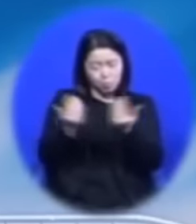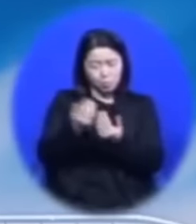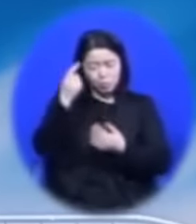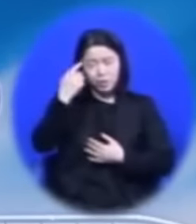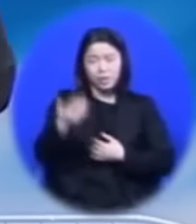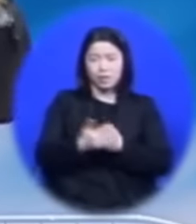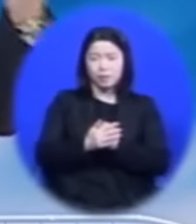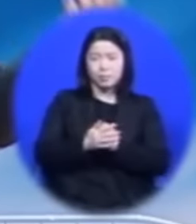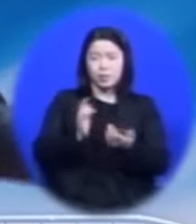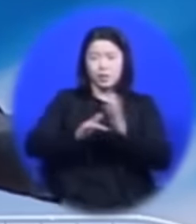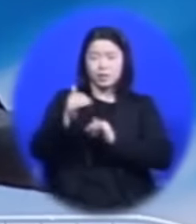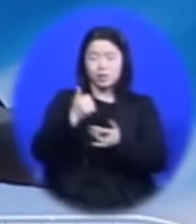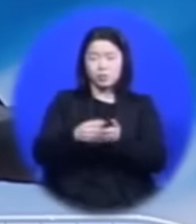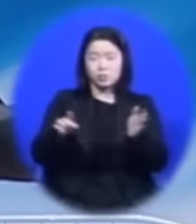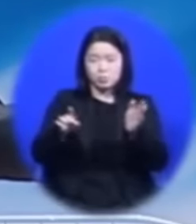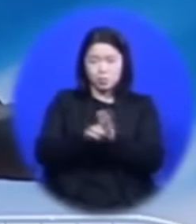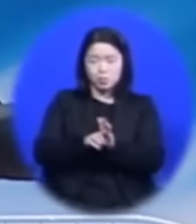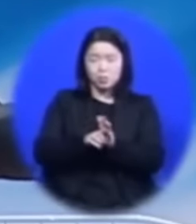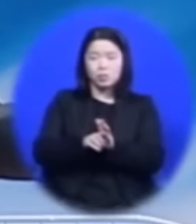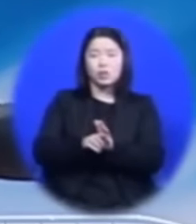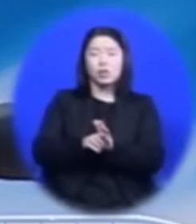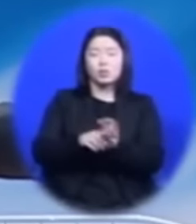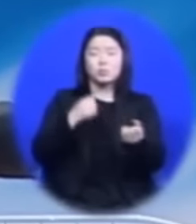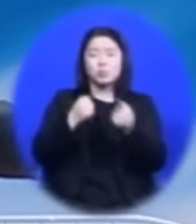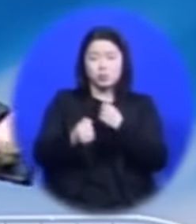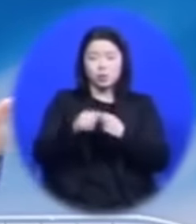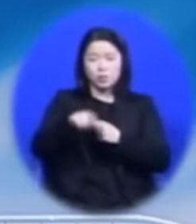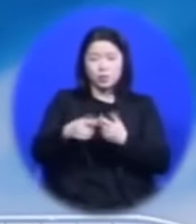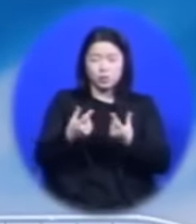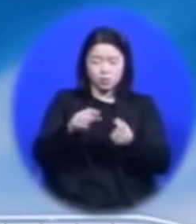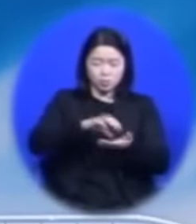예수 믿는데도 이렇게밖에 못 사는 걸까?